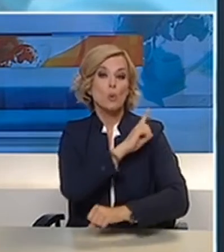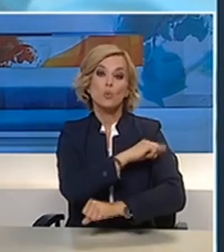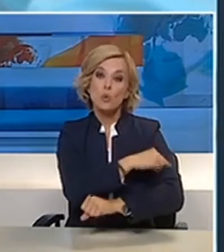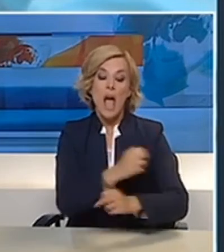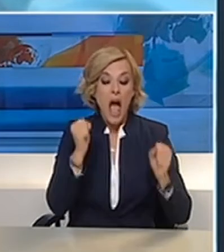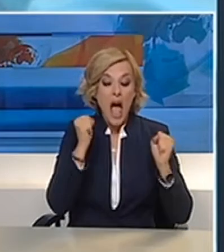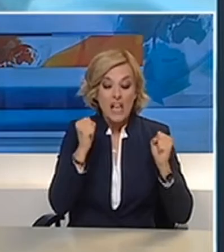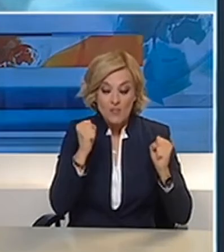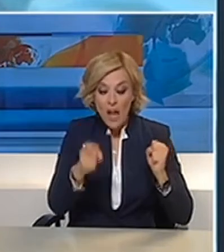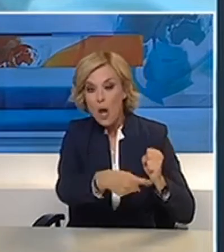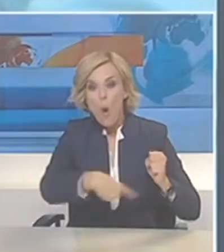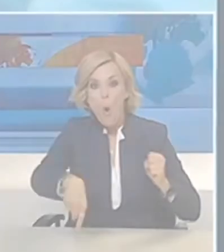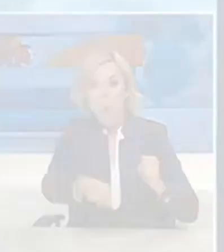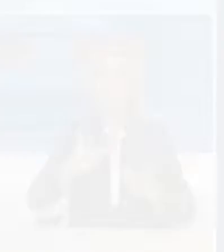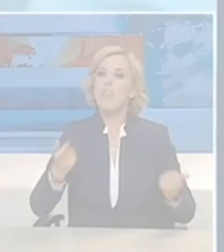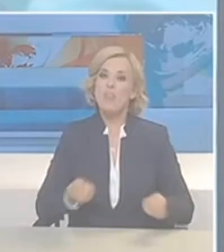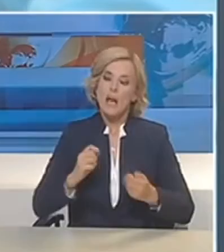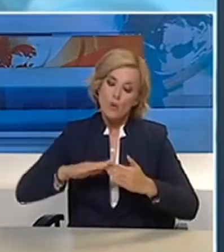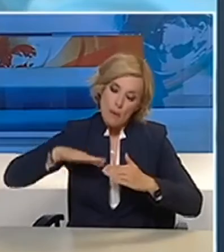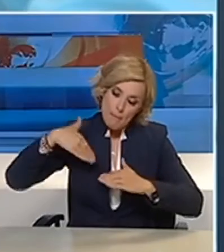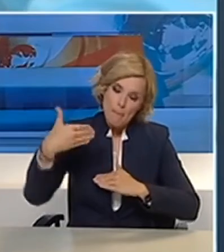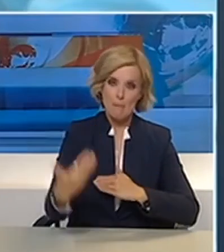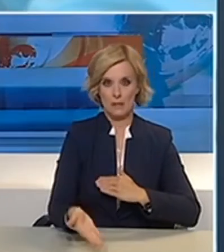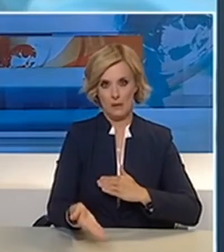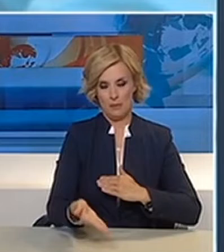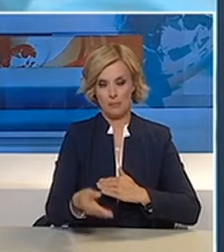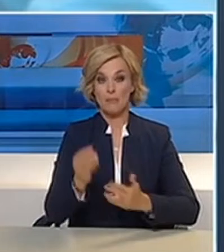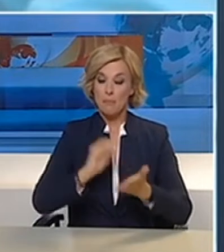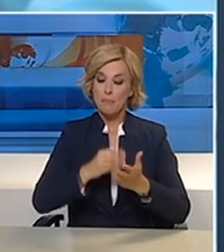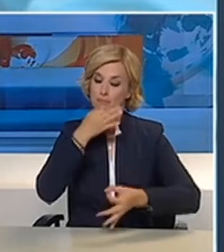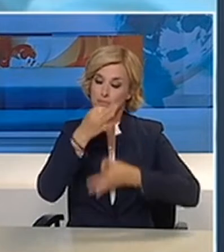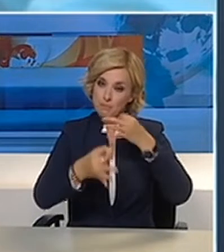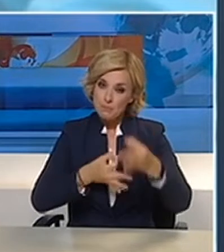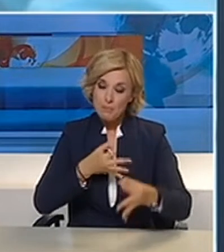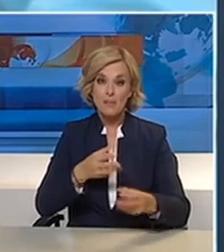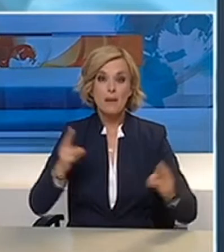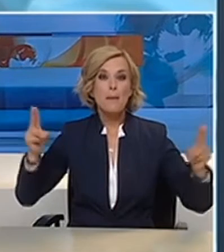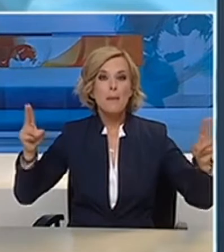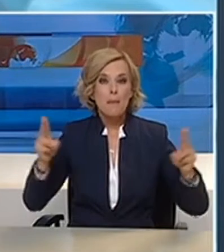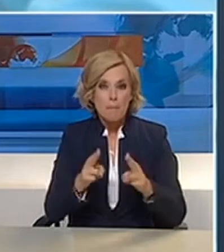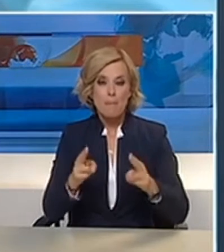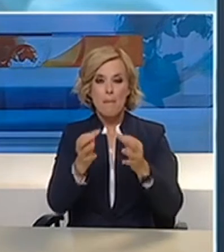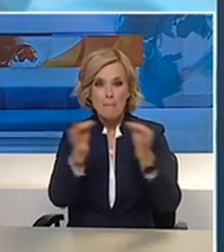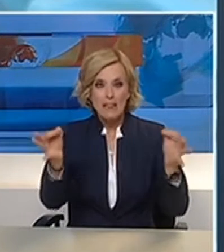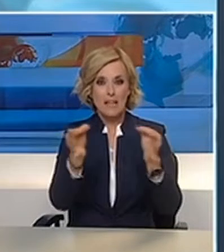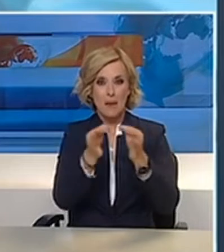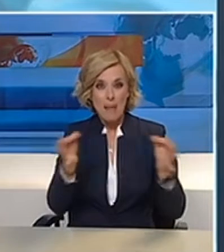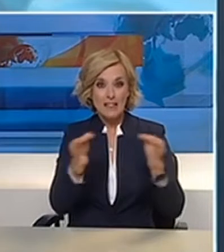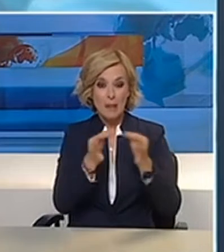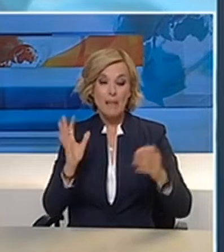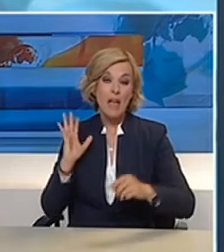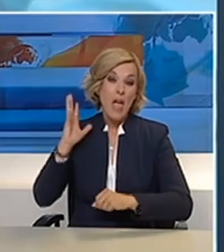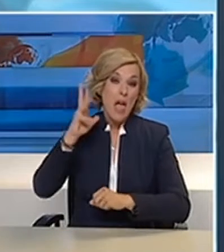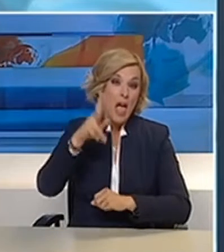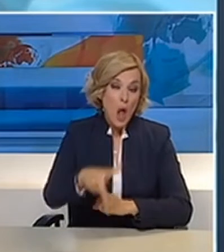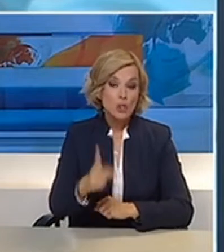της κανονικής λειτουργίας του νοσοκομείου. Επίσης, να επαναλάβω για ακόμη μια φορά ότι τα περιοριστικά μέτρα ισχύουν στο ακύρεο μέχρι τις